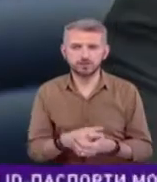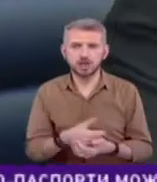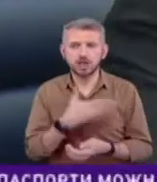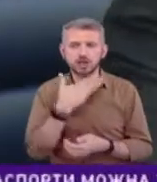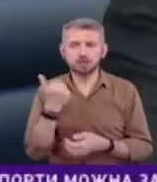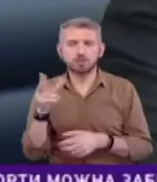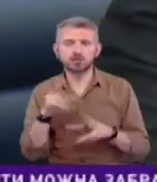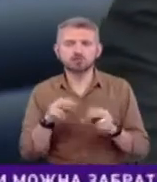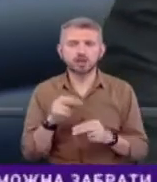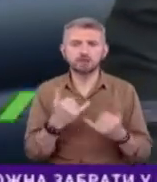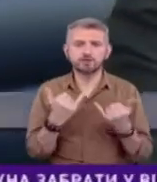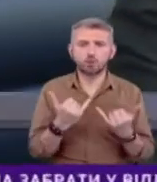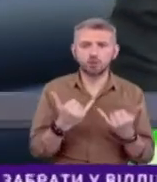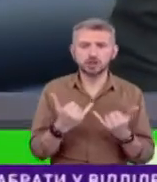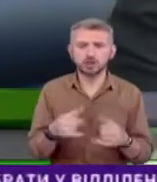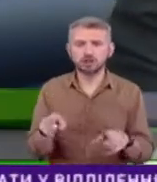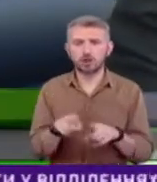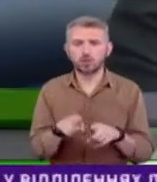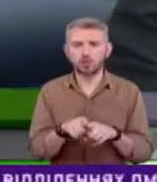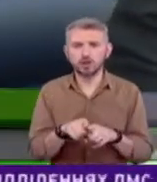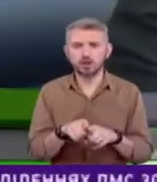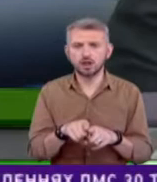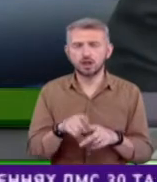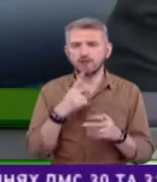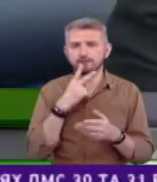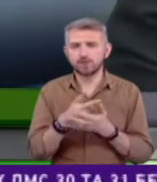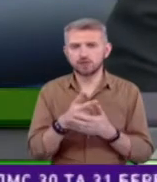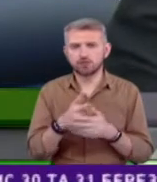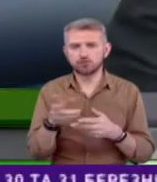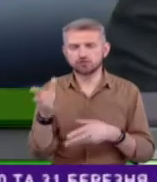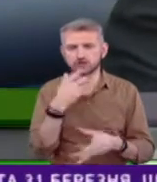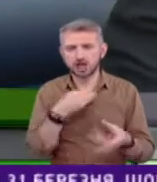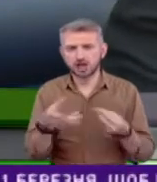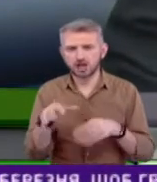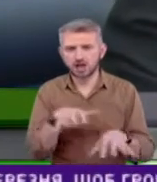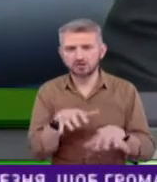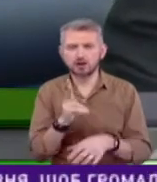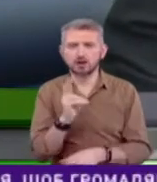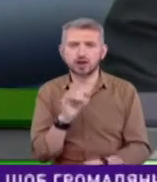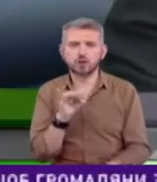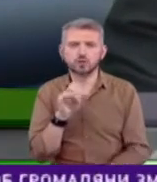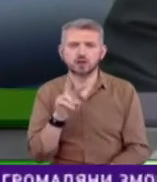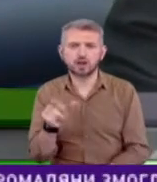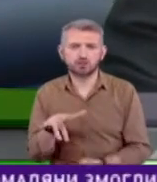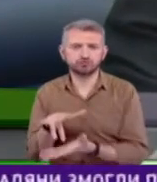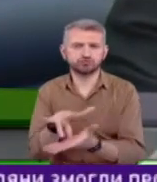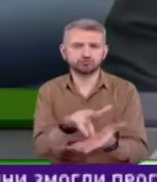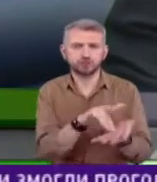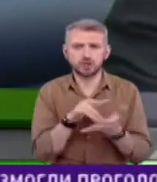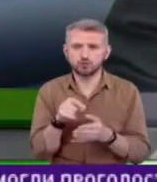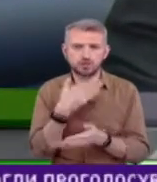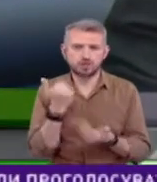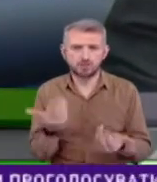Немає шансів сьогодні такого виду шахрайства, як каруселі. Я не буду розшифровувати, що це таке. Я скажу, що сьогодні цього